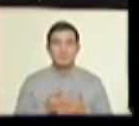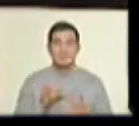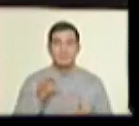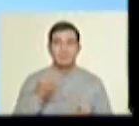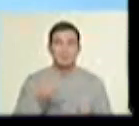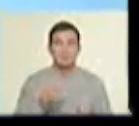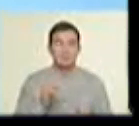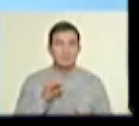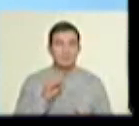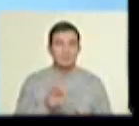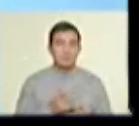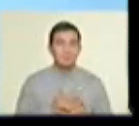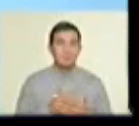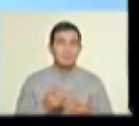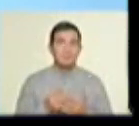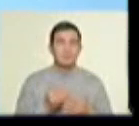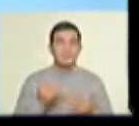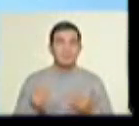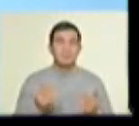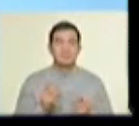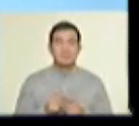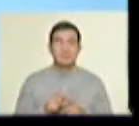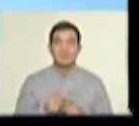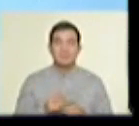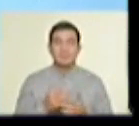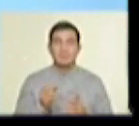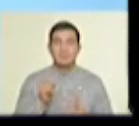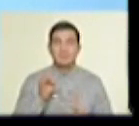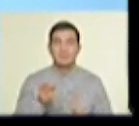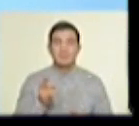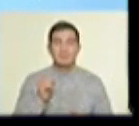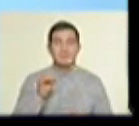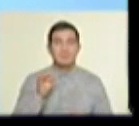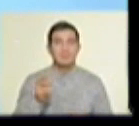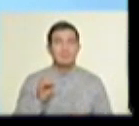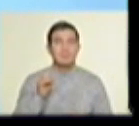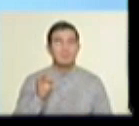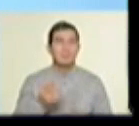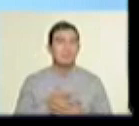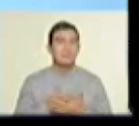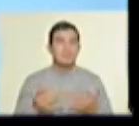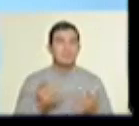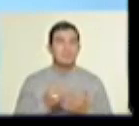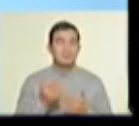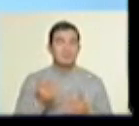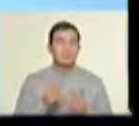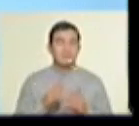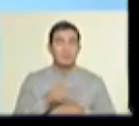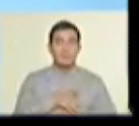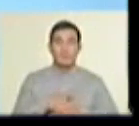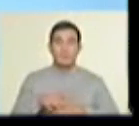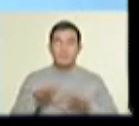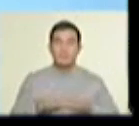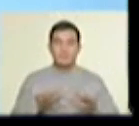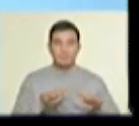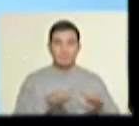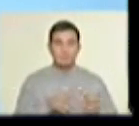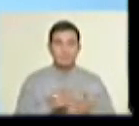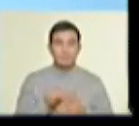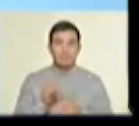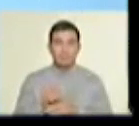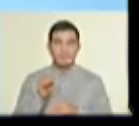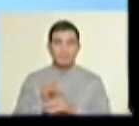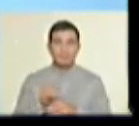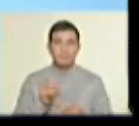ariq, jinariq va belariq kabi so'zlar. Ko'rib turganingizdek, ushbu qo'shma otlar